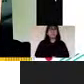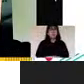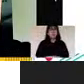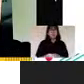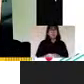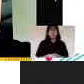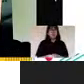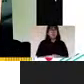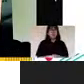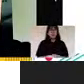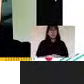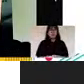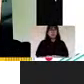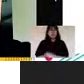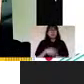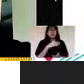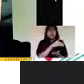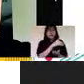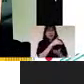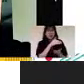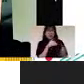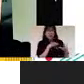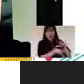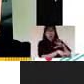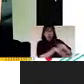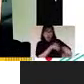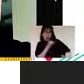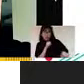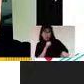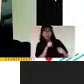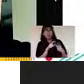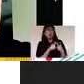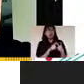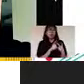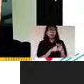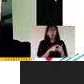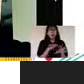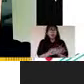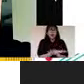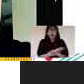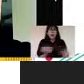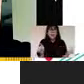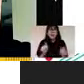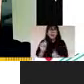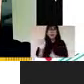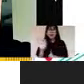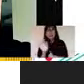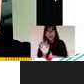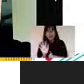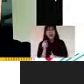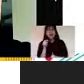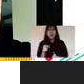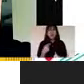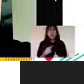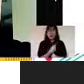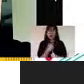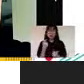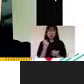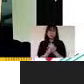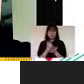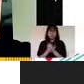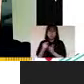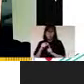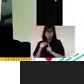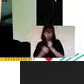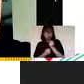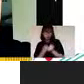data hacking, kemudian security breach gitu, itu merupakan kami terus terang juga melihat bahwa kami ini